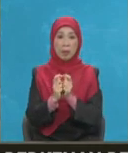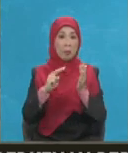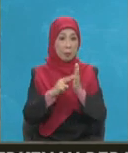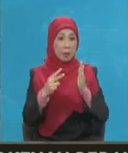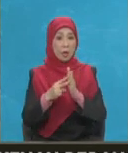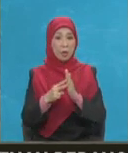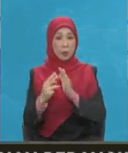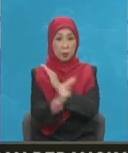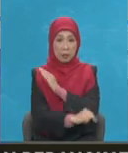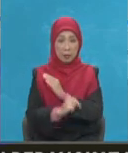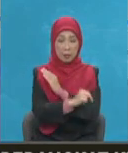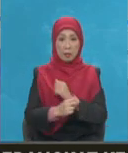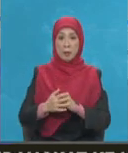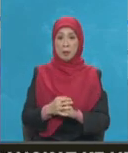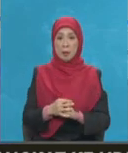negara kita ini.